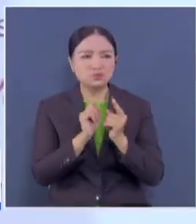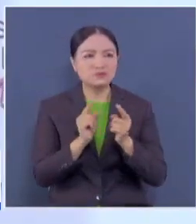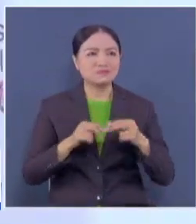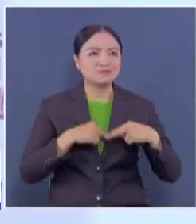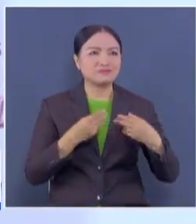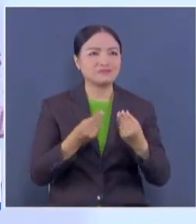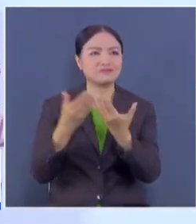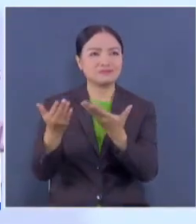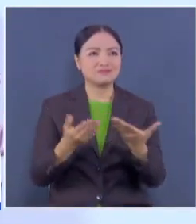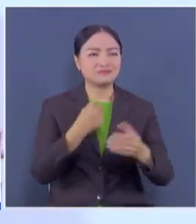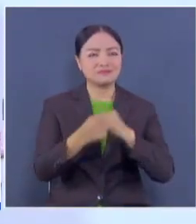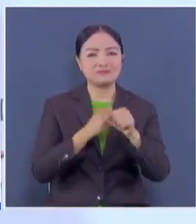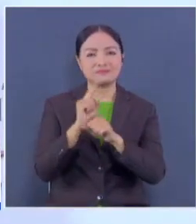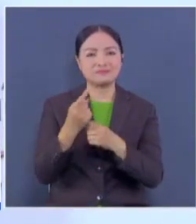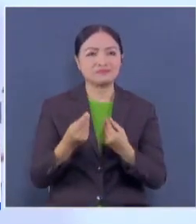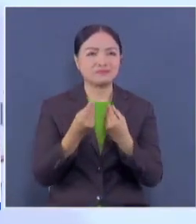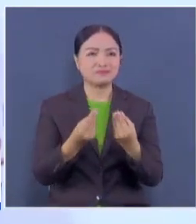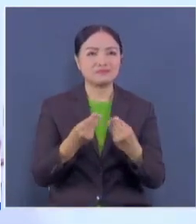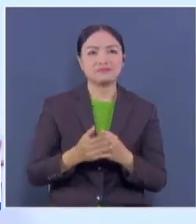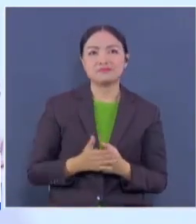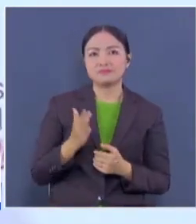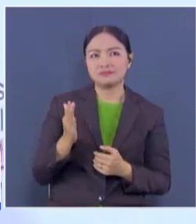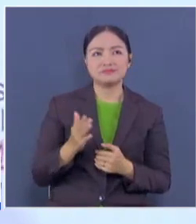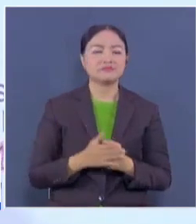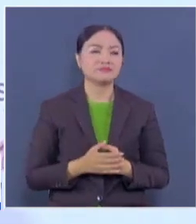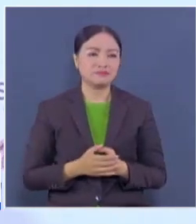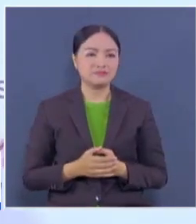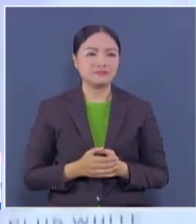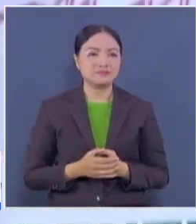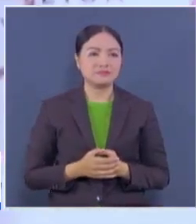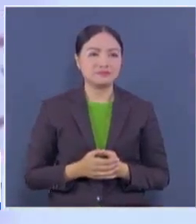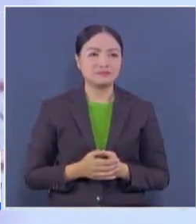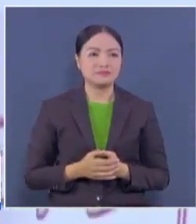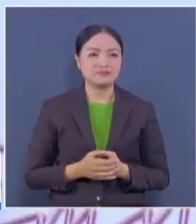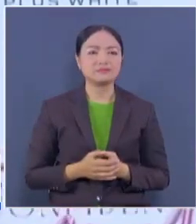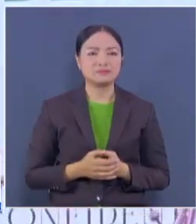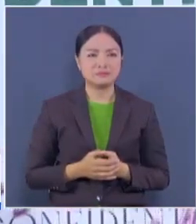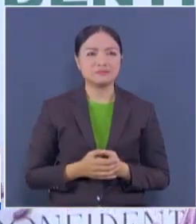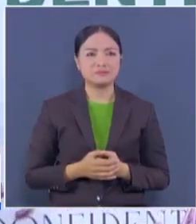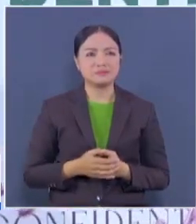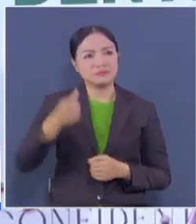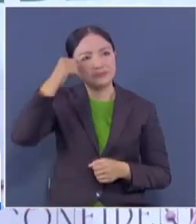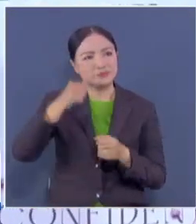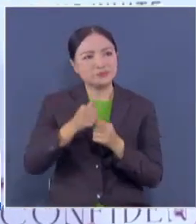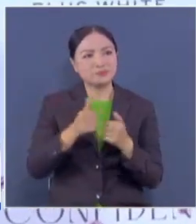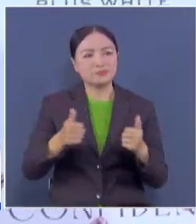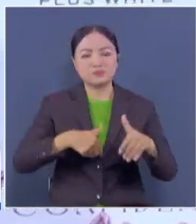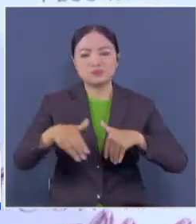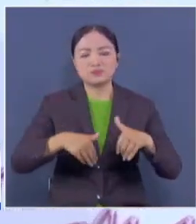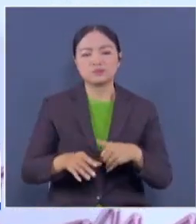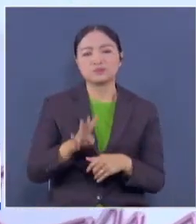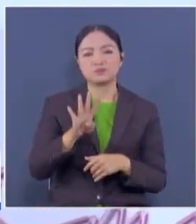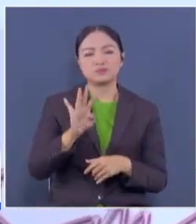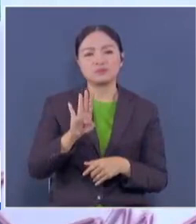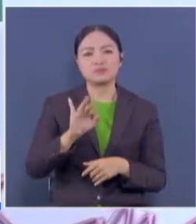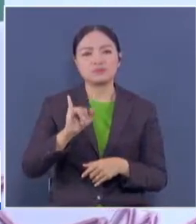ของขวัญต้อนรับปีใหม่กับชาวบลิงด้วยงานแฟนมีตติ้งครั้งนี้ค่ะลิซ่าเองก็ร่วมสร้างความทรงจำไปกับชาวบลิงไทยนะค